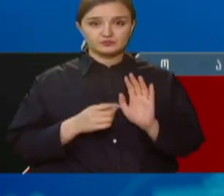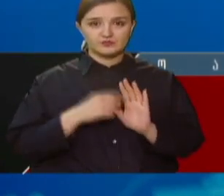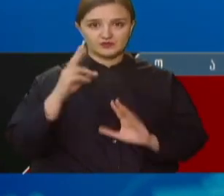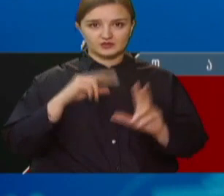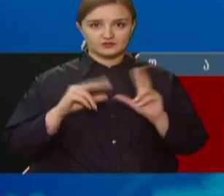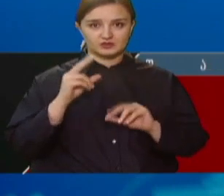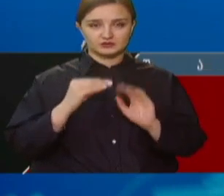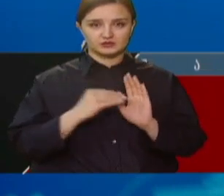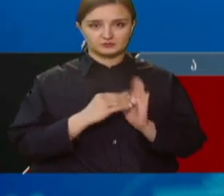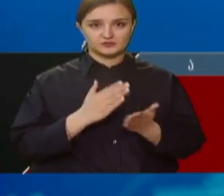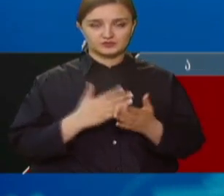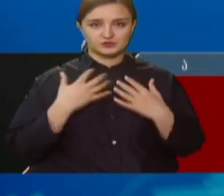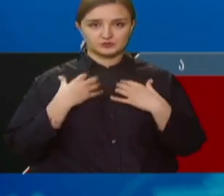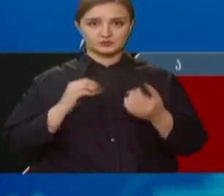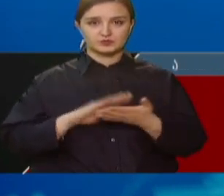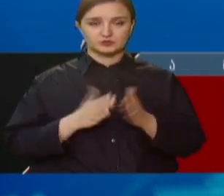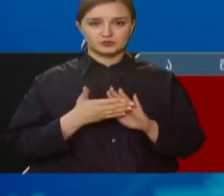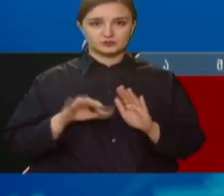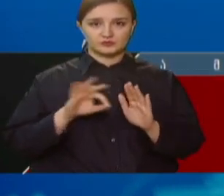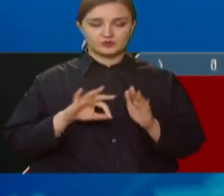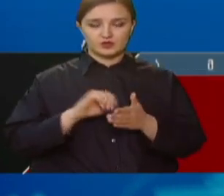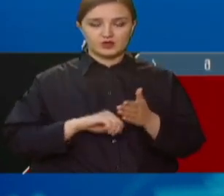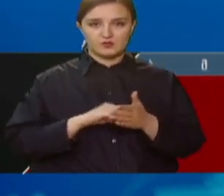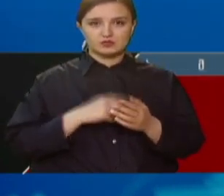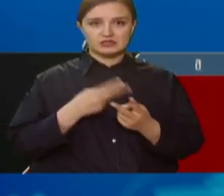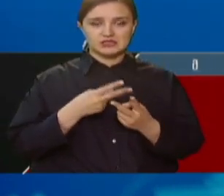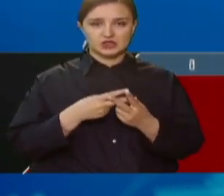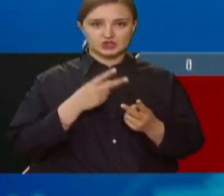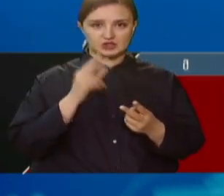ითვალისწინებს ჯანმრთელობის მდგომარეობის გამო სასჯელის